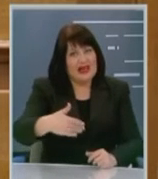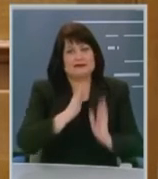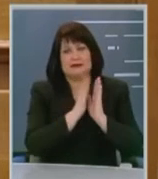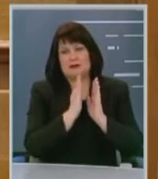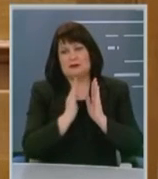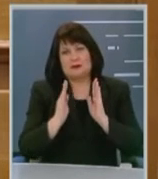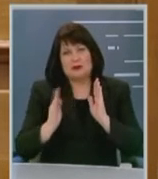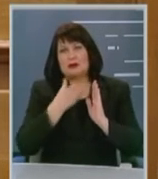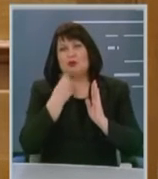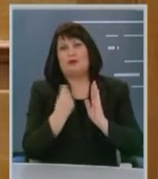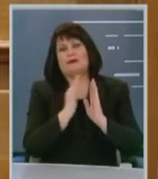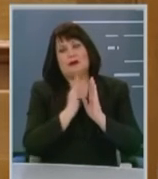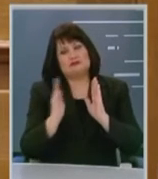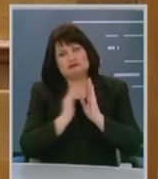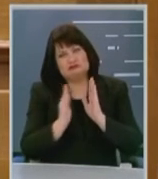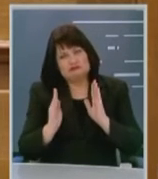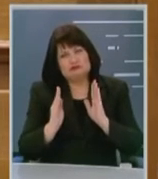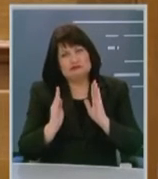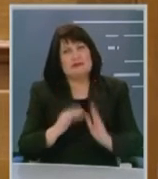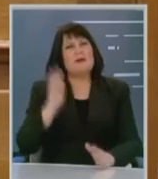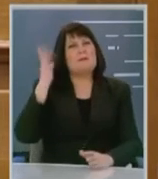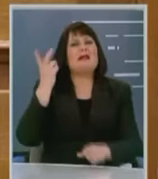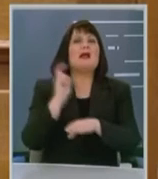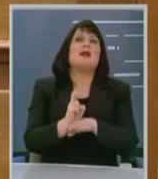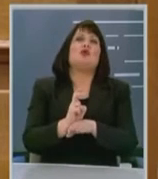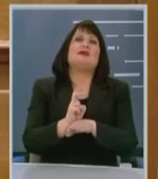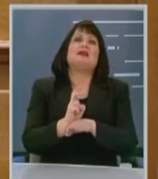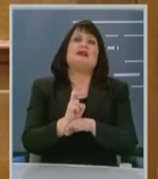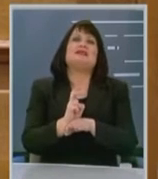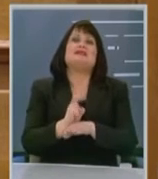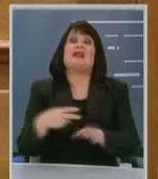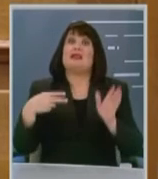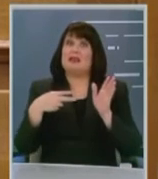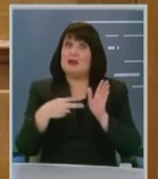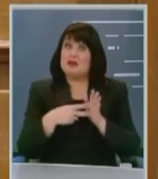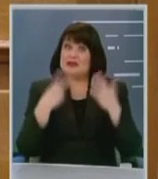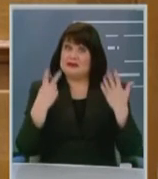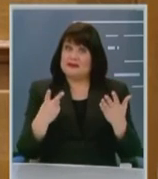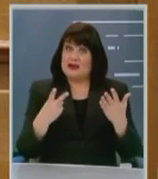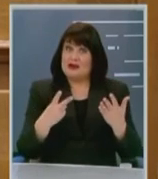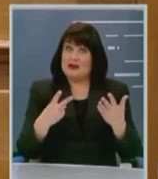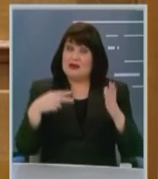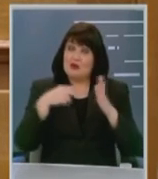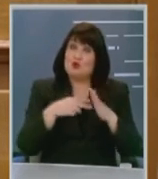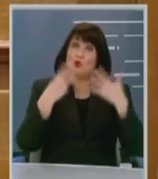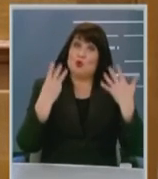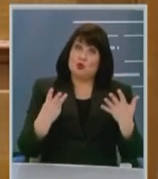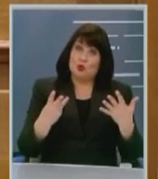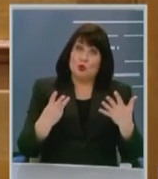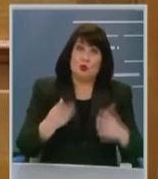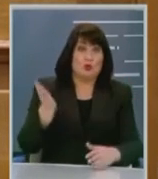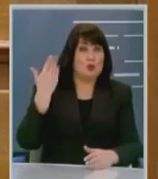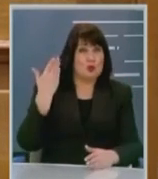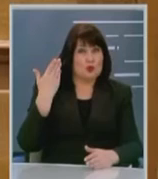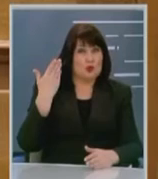νοικοκυρεύοντας μάλιστα όλες τις παλιές εκκρεμότητες, ναι, από το 2007 το 2008, ιστορικό το ρεκόρ